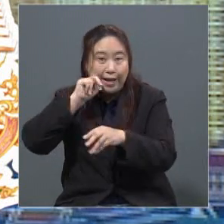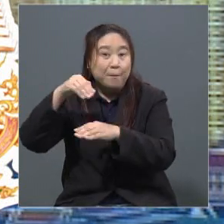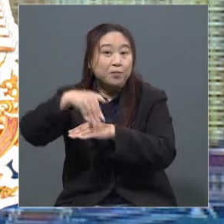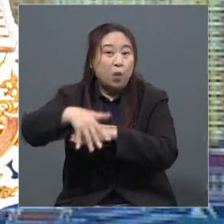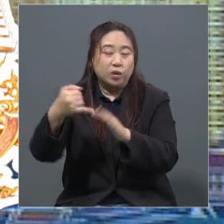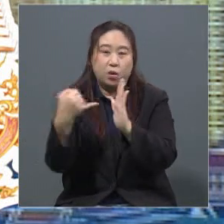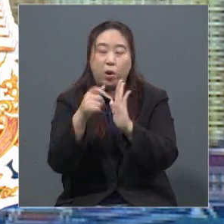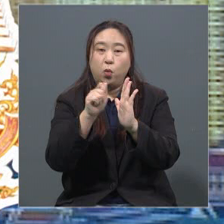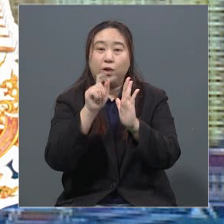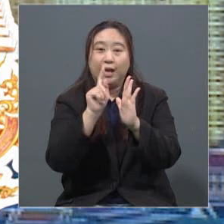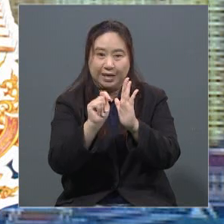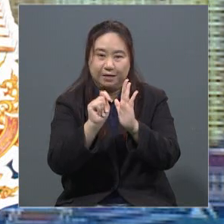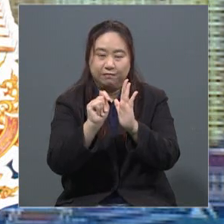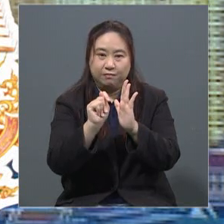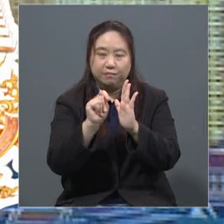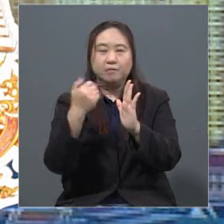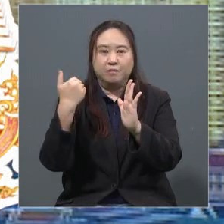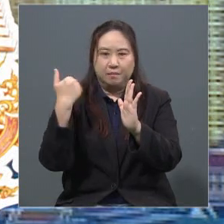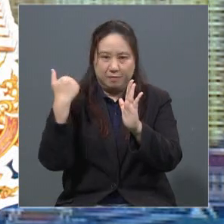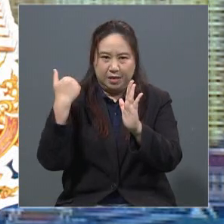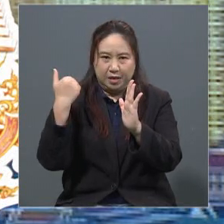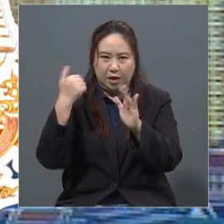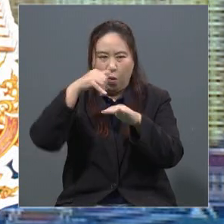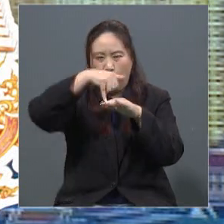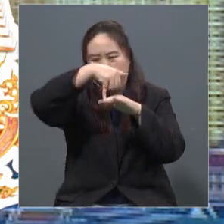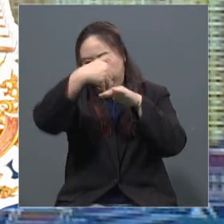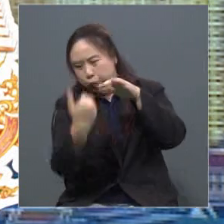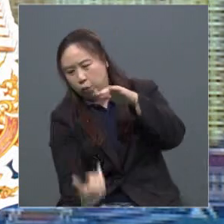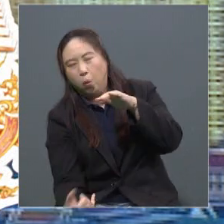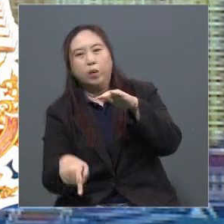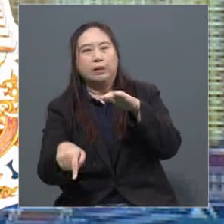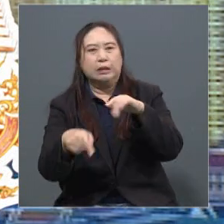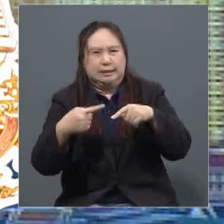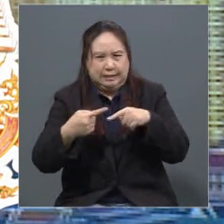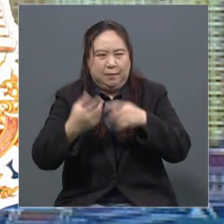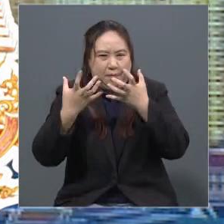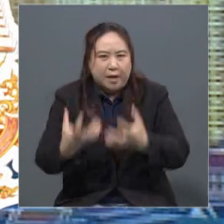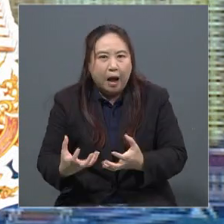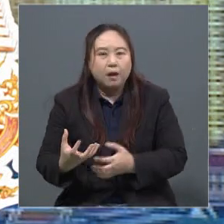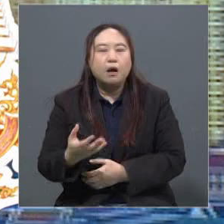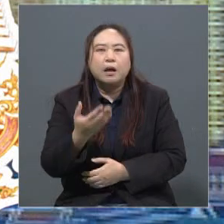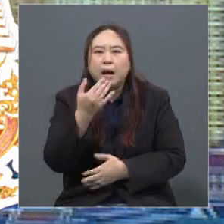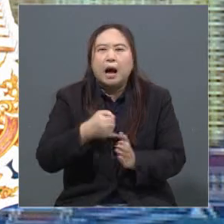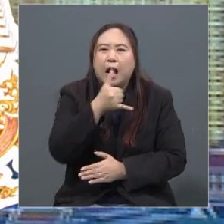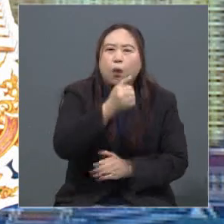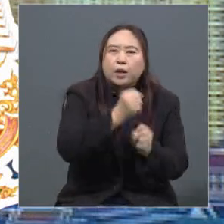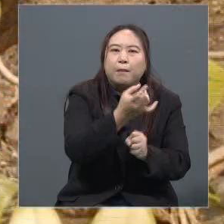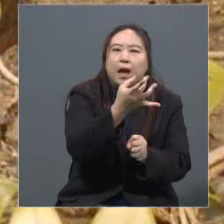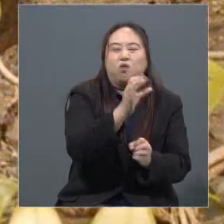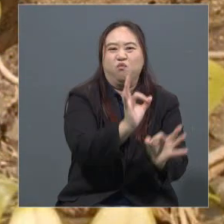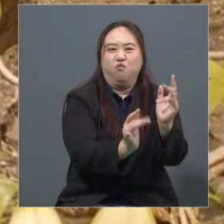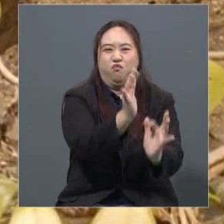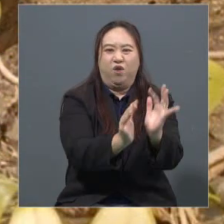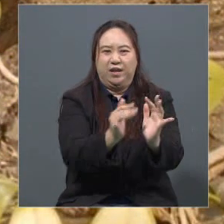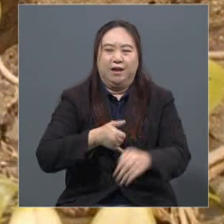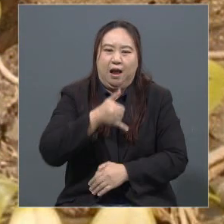อุตรดิต์ค่ะพัดตกห้วยลึกค่ะอาการเนี่ยสาหัสนะในขณะที่เข้าไปดับไฟป่าค่ะคือจุดที่เกิด